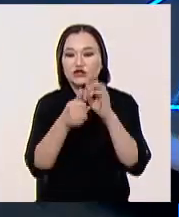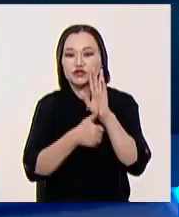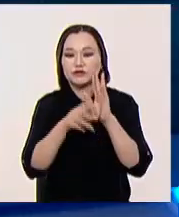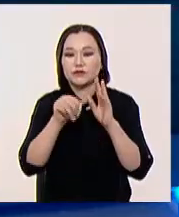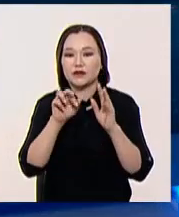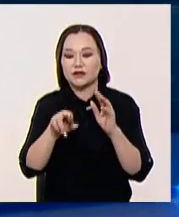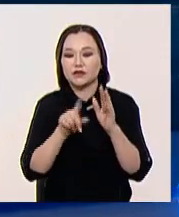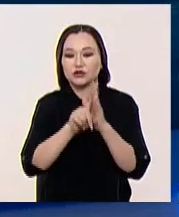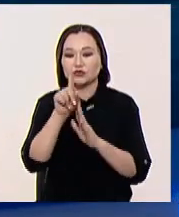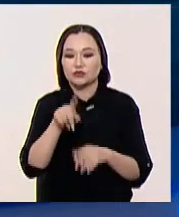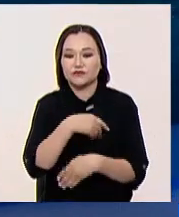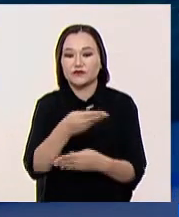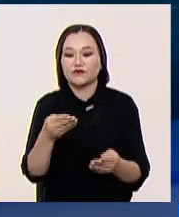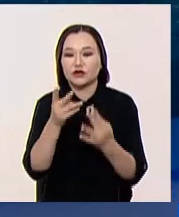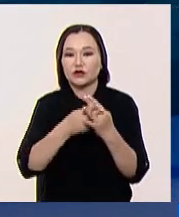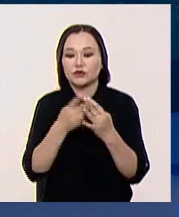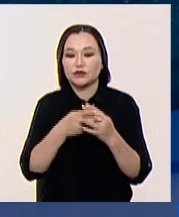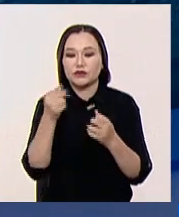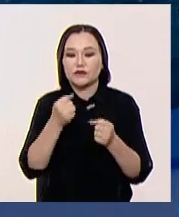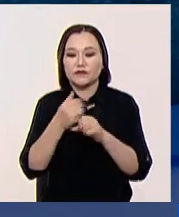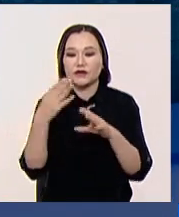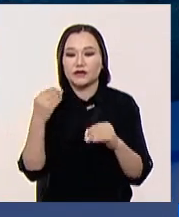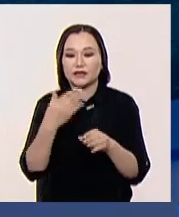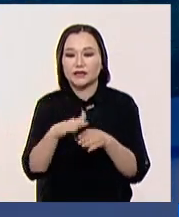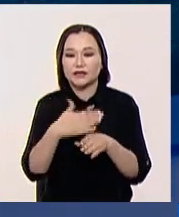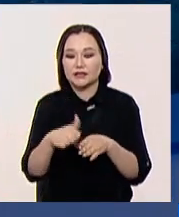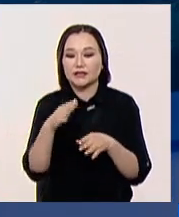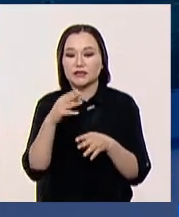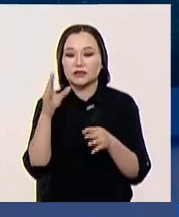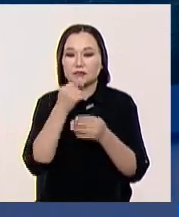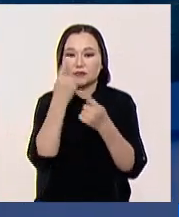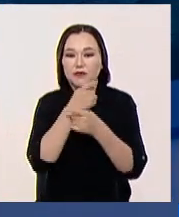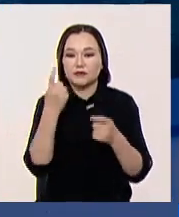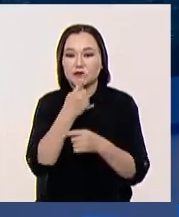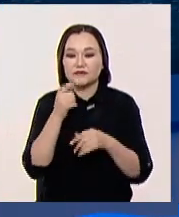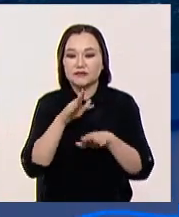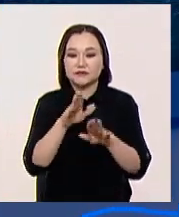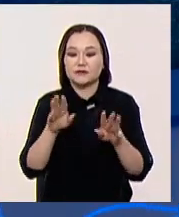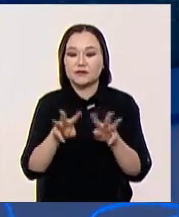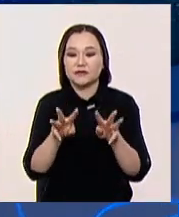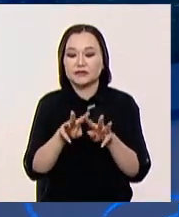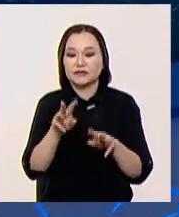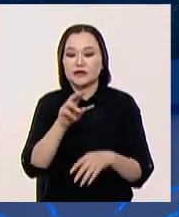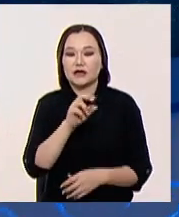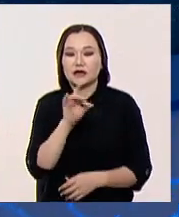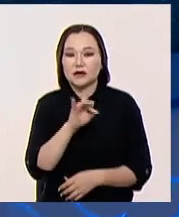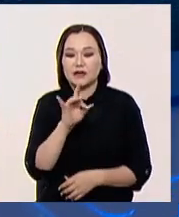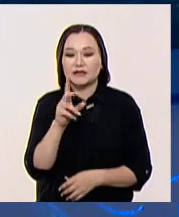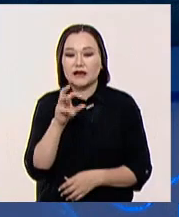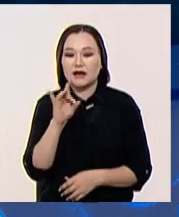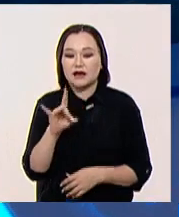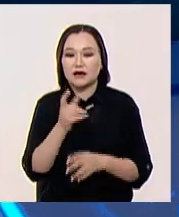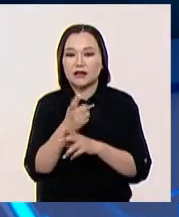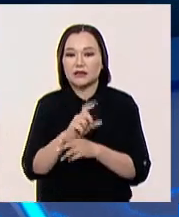16 мая начнут выдавать льготные автокредиты. Об этом заявил первый заместитель премьер-министра Роман Скляр. На